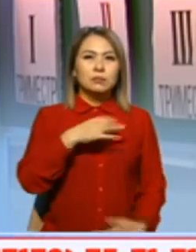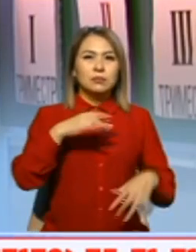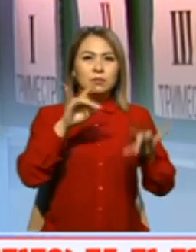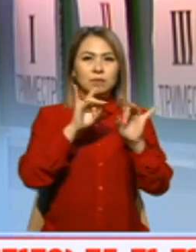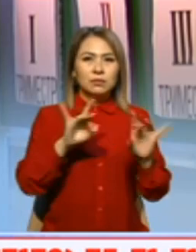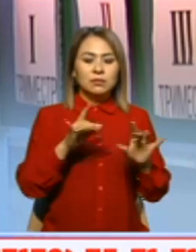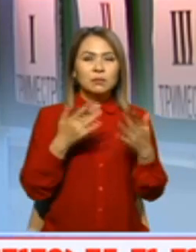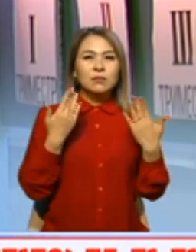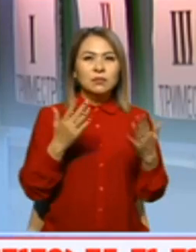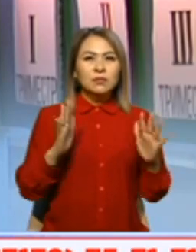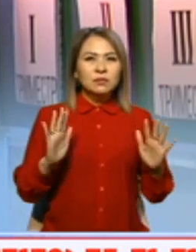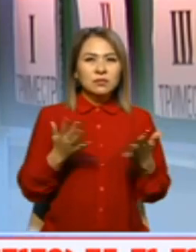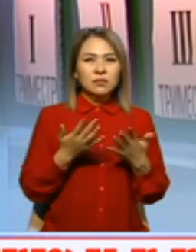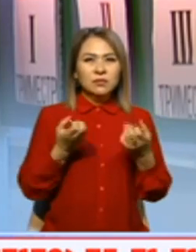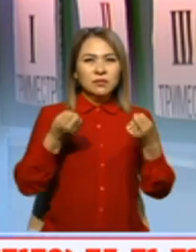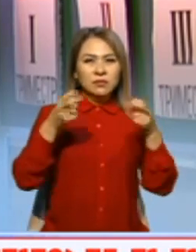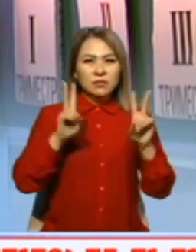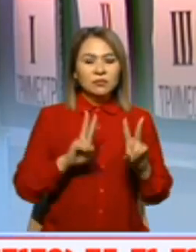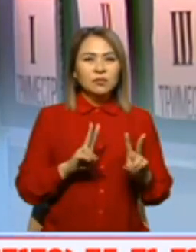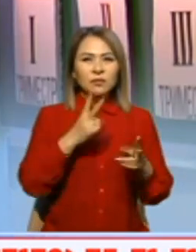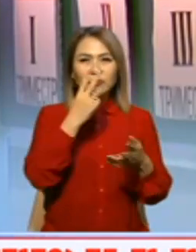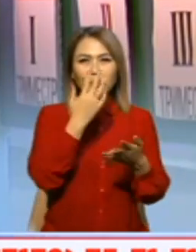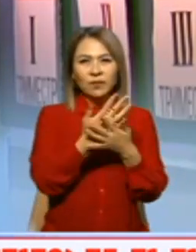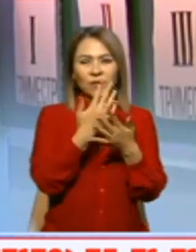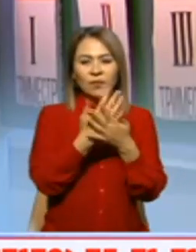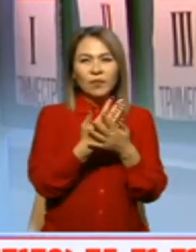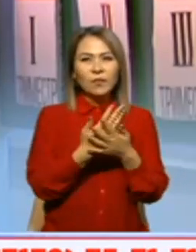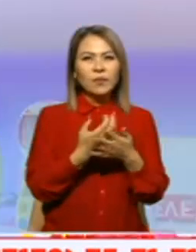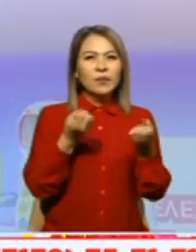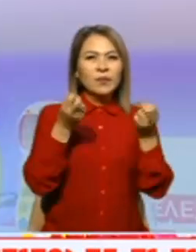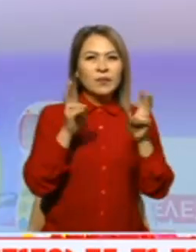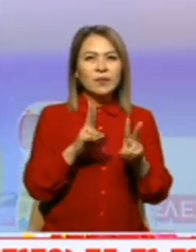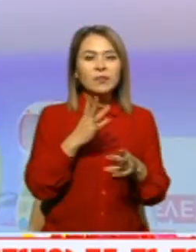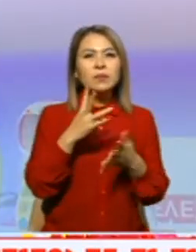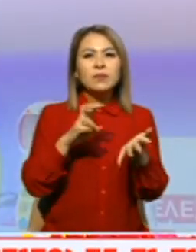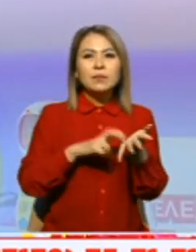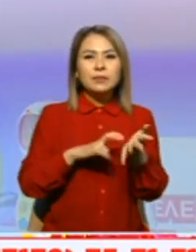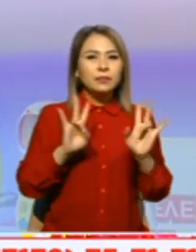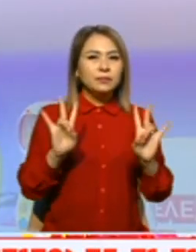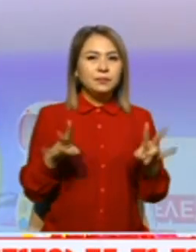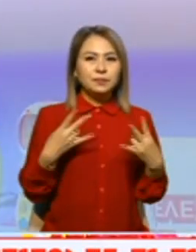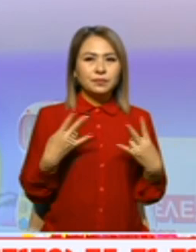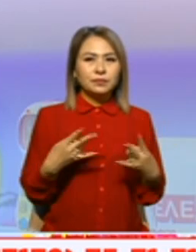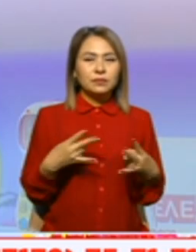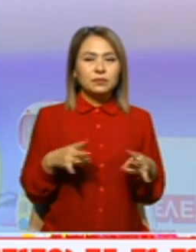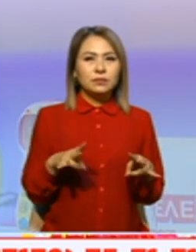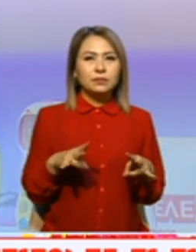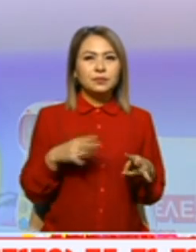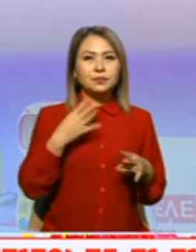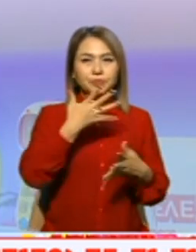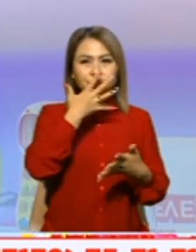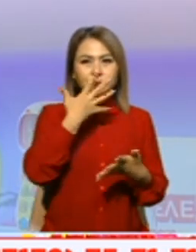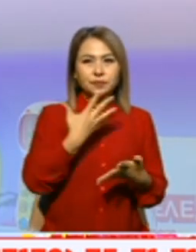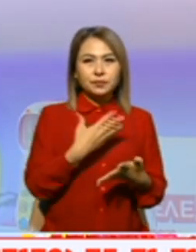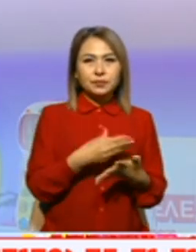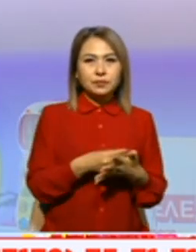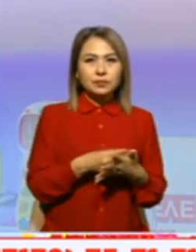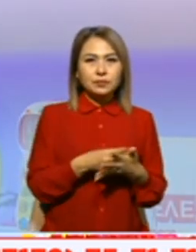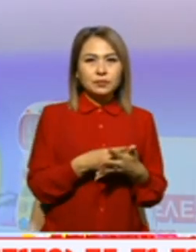бұл жағдай арнаулы көрсеткіштермен жасалып жатыр. Оған қорқудың қажеті жоқ. Сіз